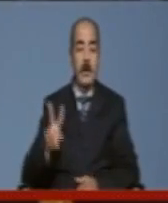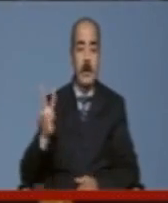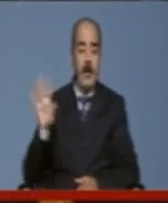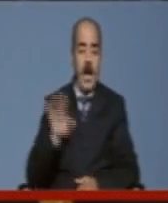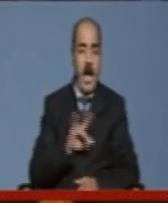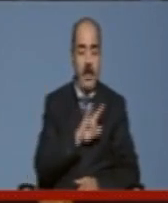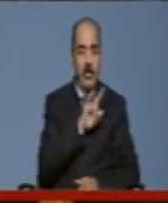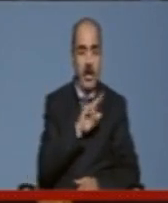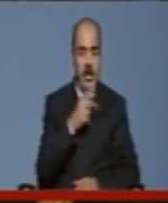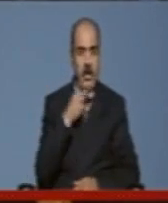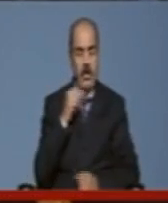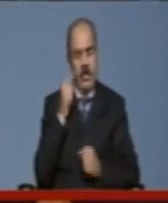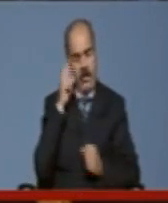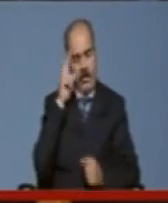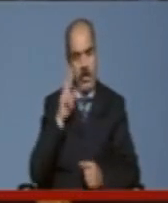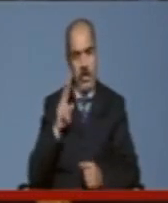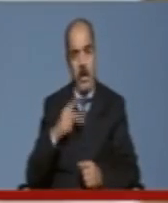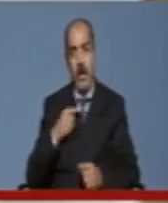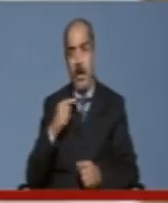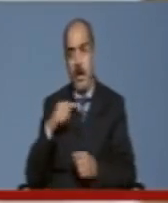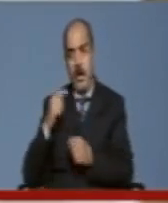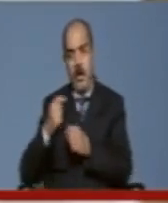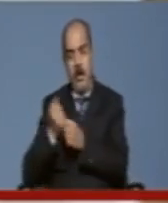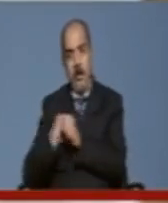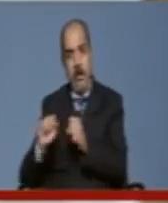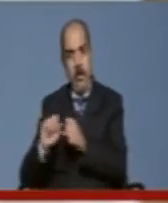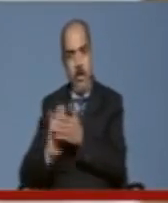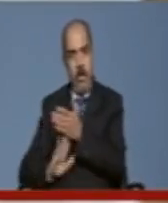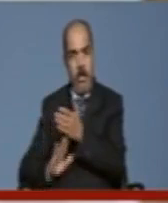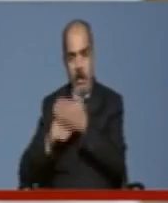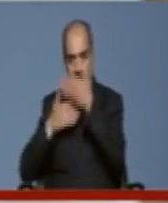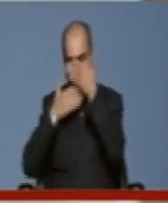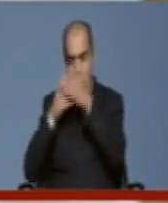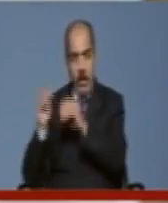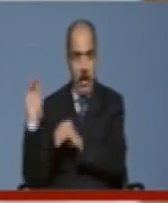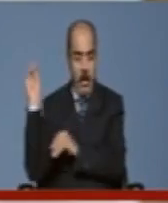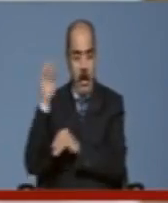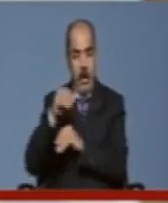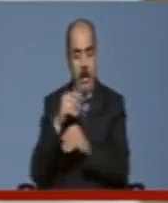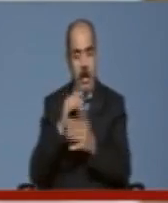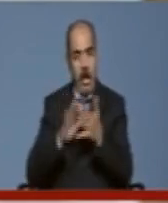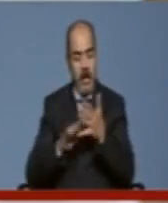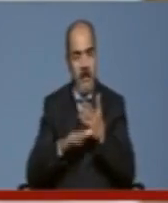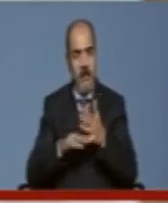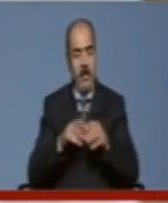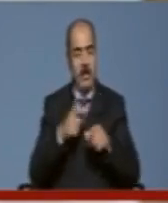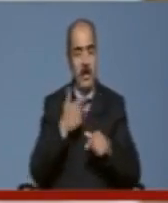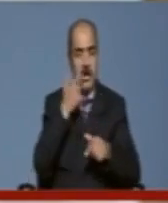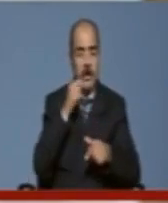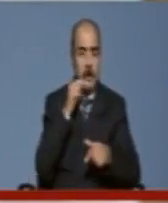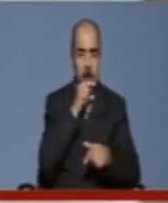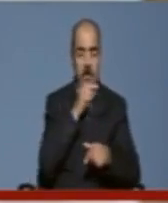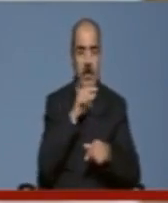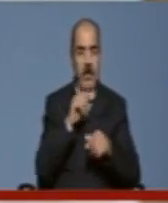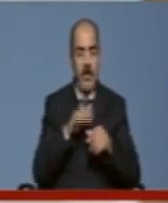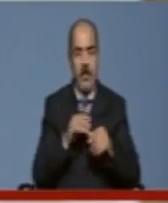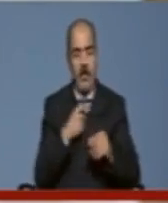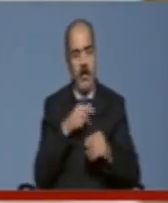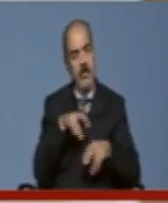عمل إرهابي خطير ضد رضع، ضد أطفال، ضد نساء، ضد بالغين